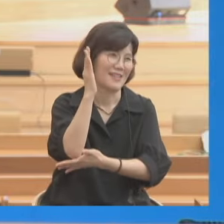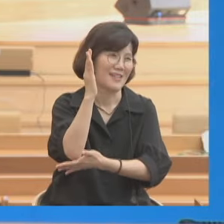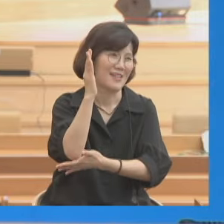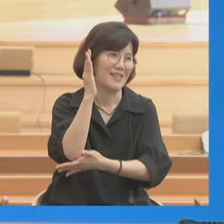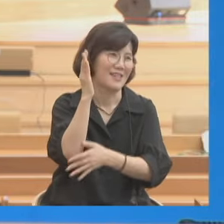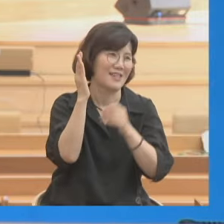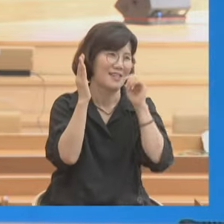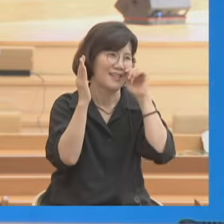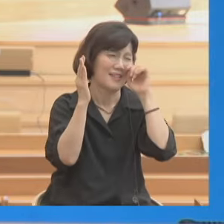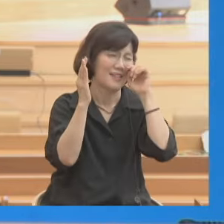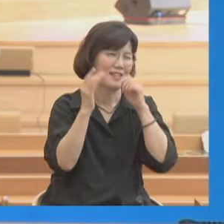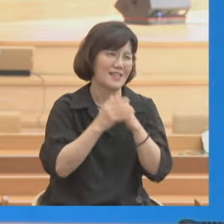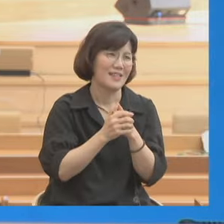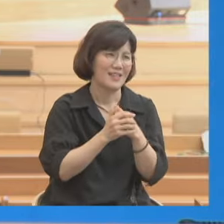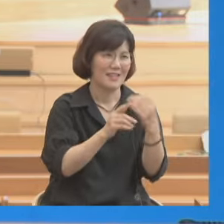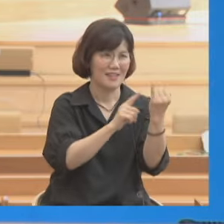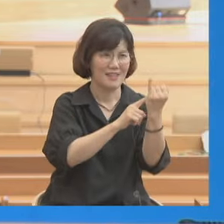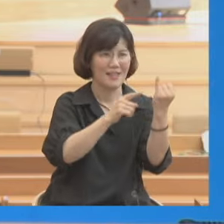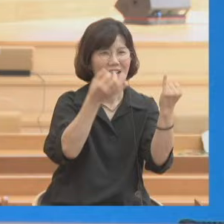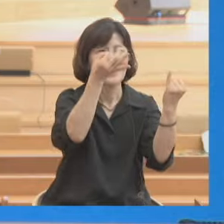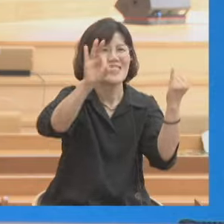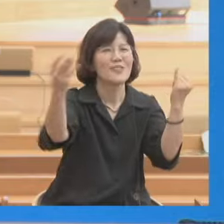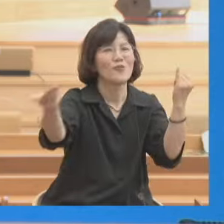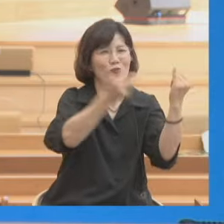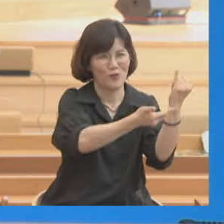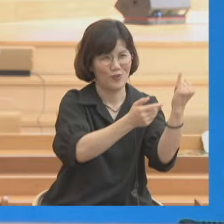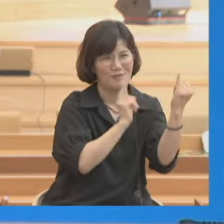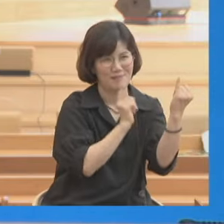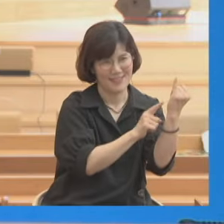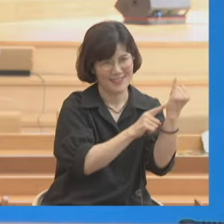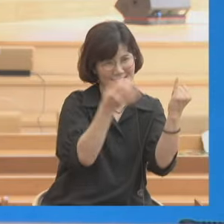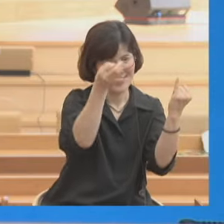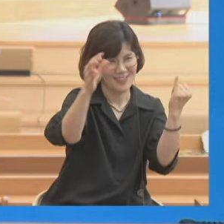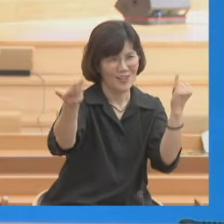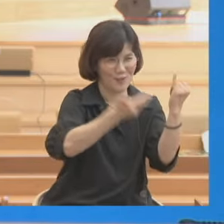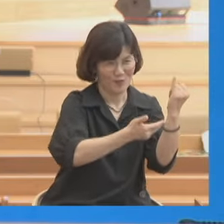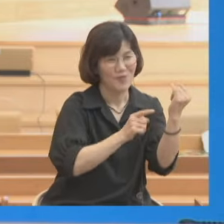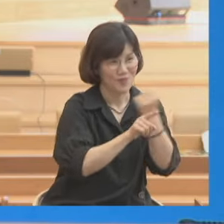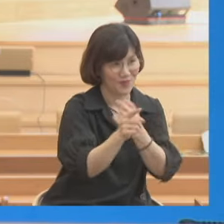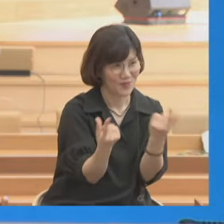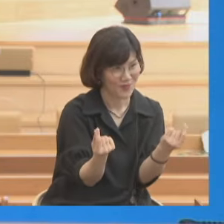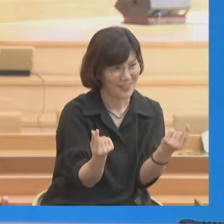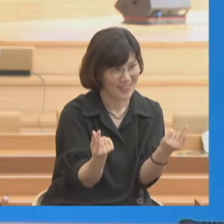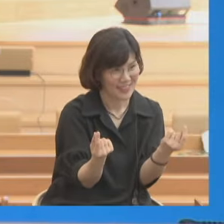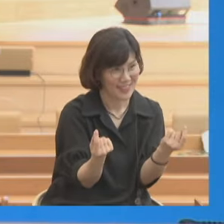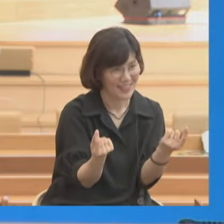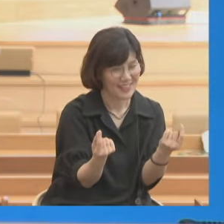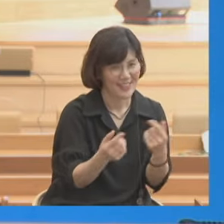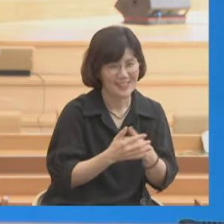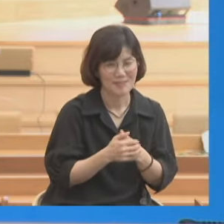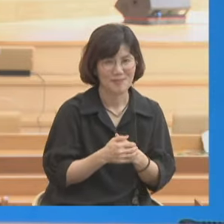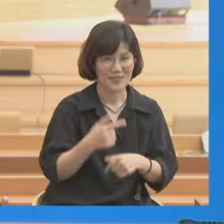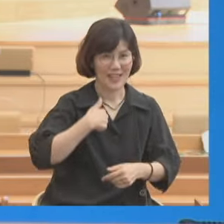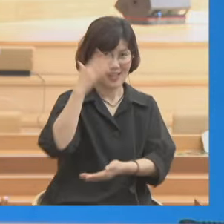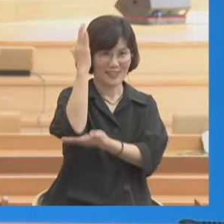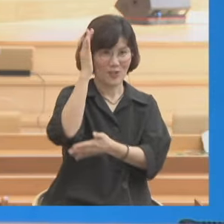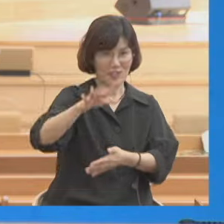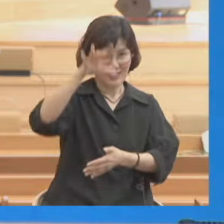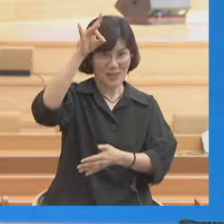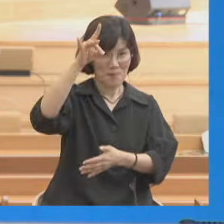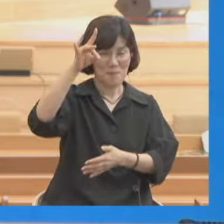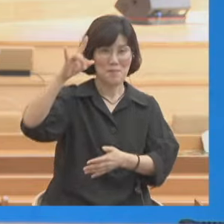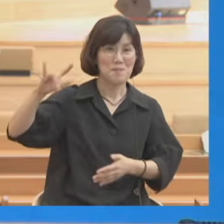멋지게 인정받는 인생의 호우를 맞이하게 된 거예요. 기억나세요? 그 설교 처음에